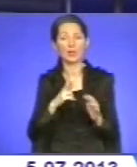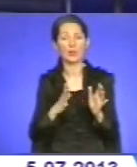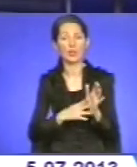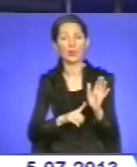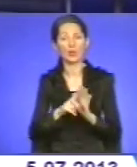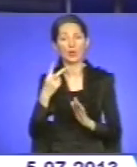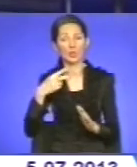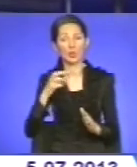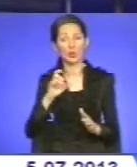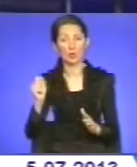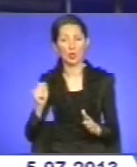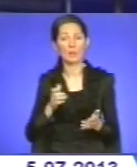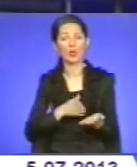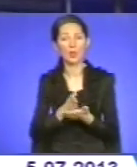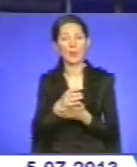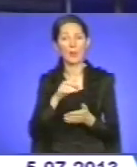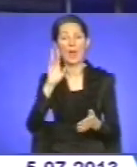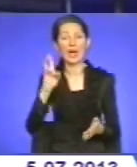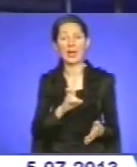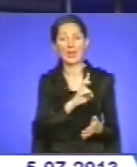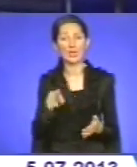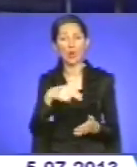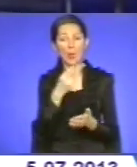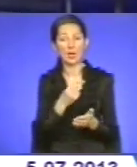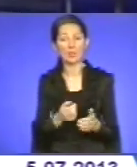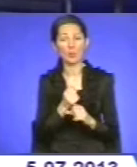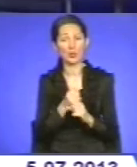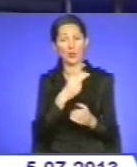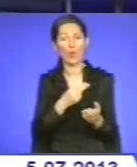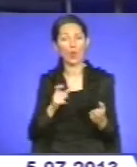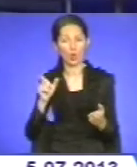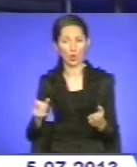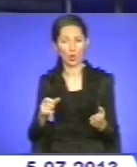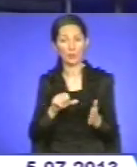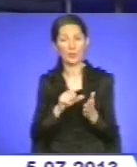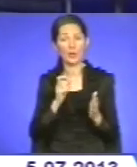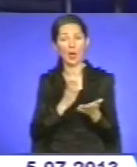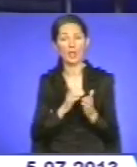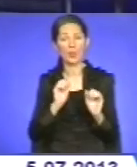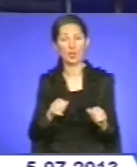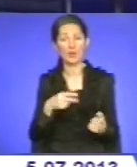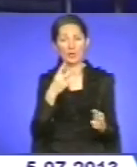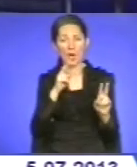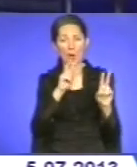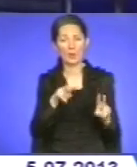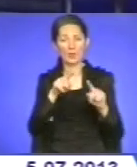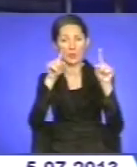напрямі релігійного малярства найбільше працював художник. Присутні також мали можливість оглянути роботи Юліана